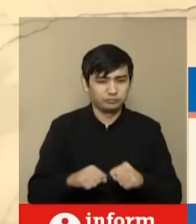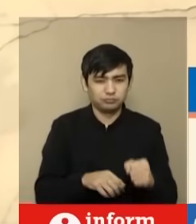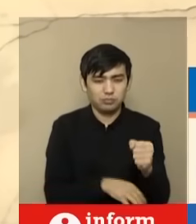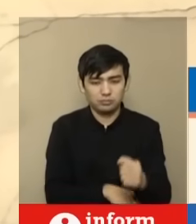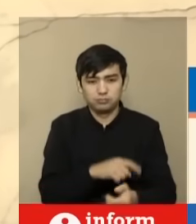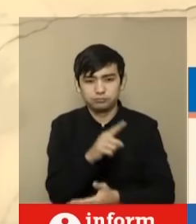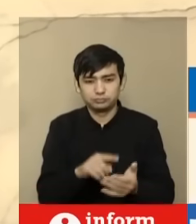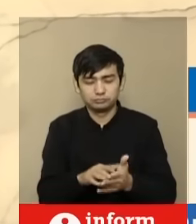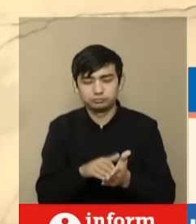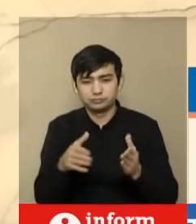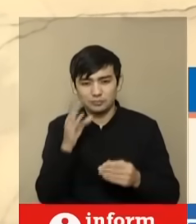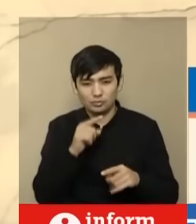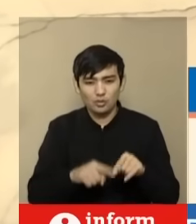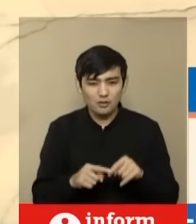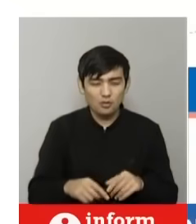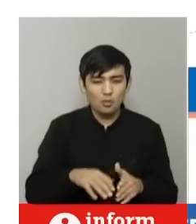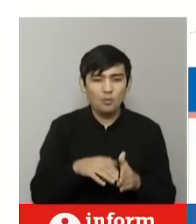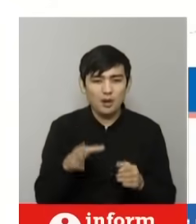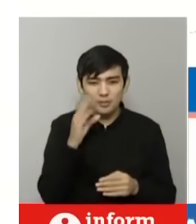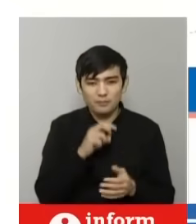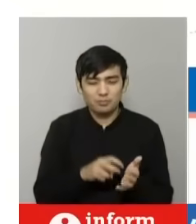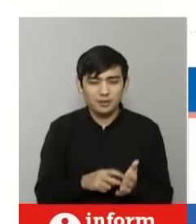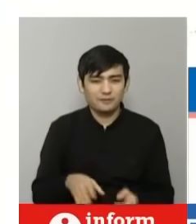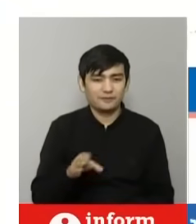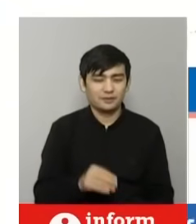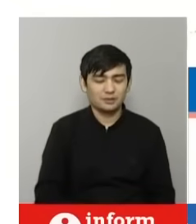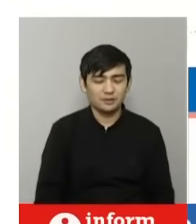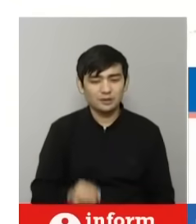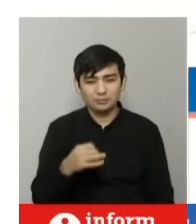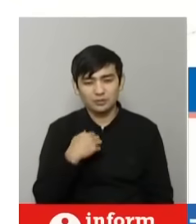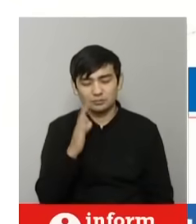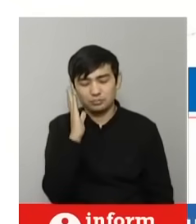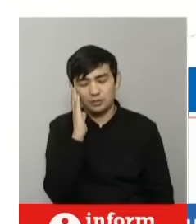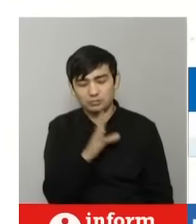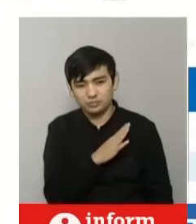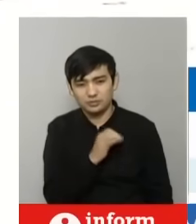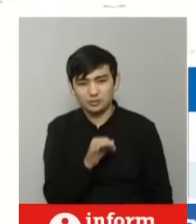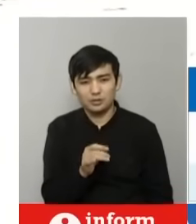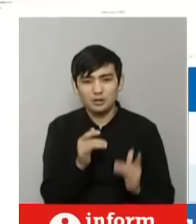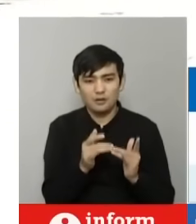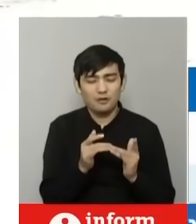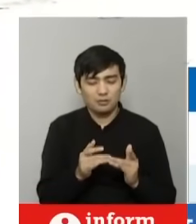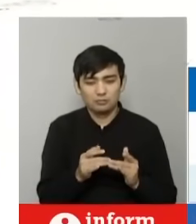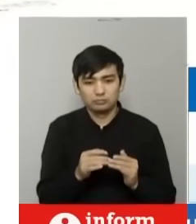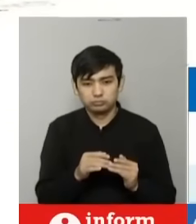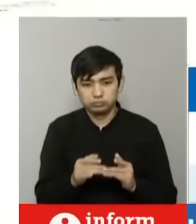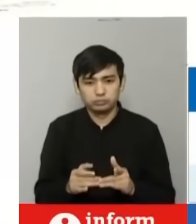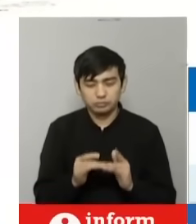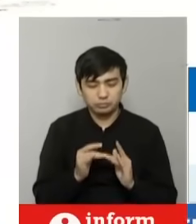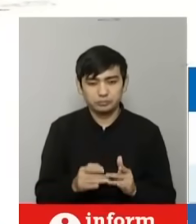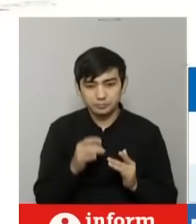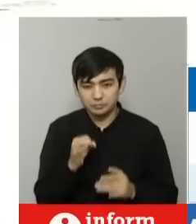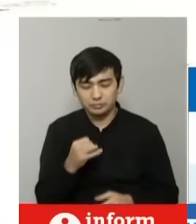кейін қабырғалар шыдас бермей ме деп алаңдайды. Ұйықтап жатқанбыз. Бір уақытта жаңа төсек жаңағы жылжып бірден бер